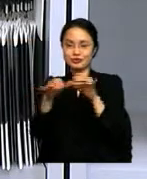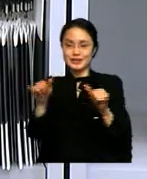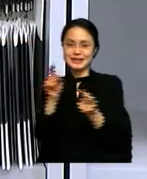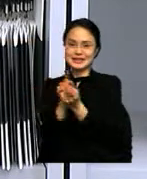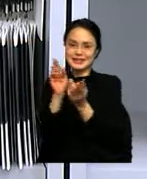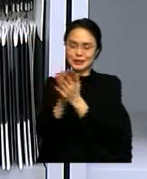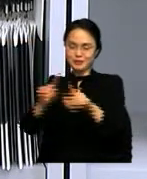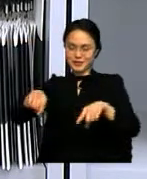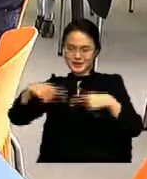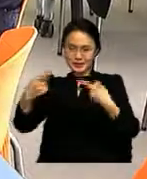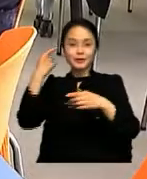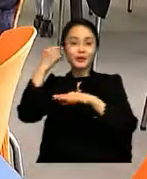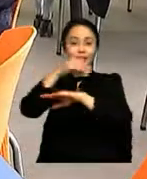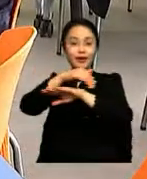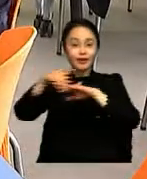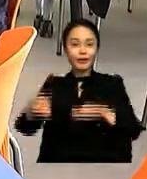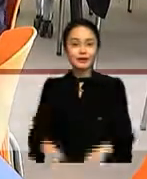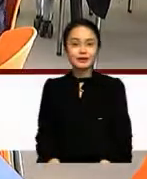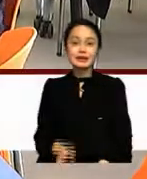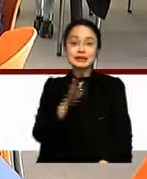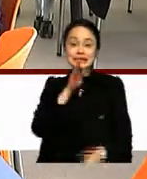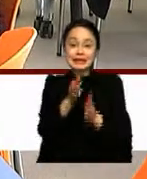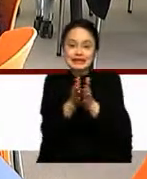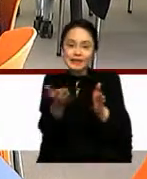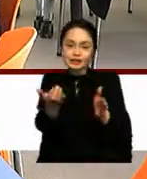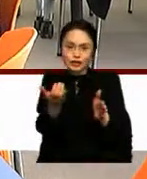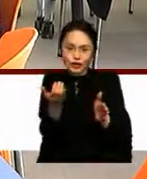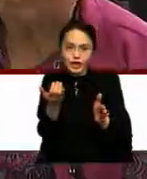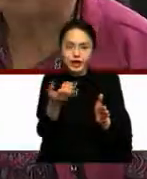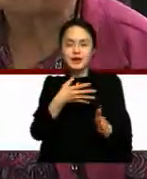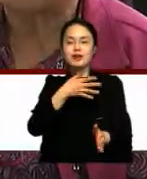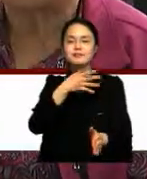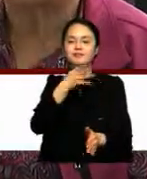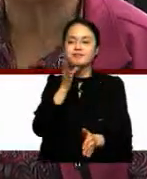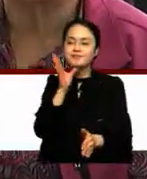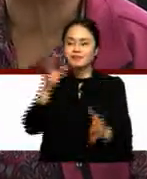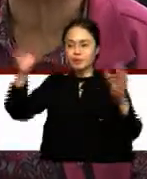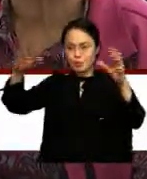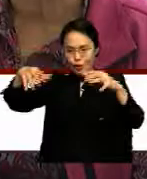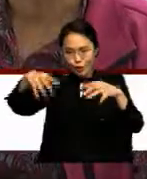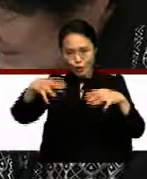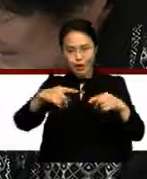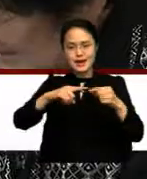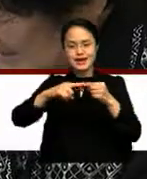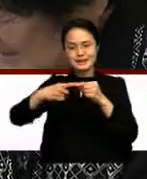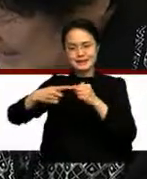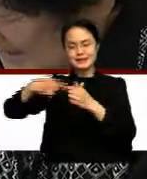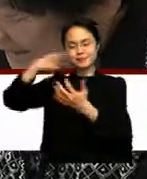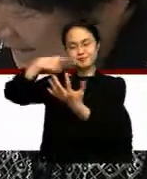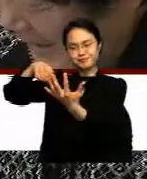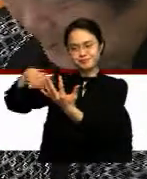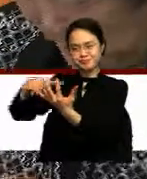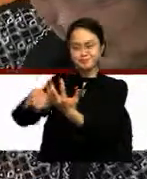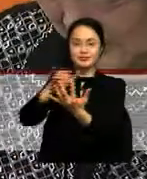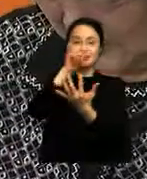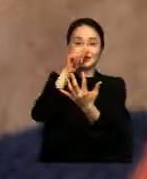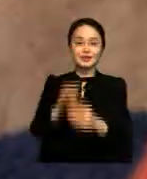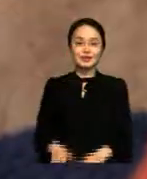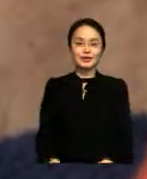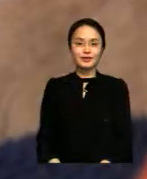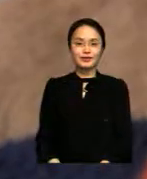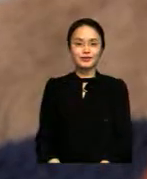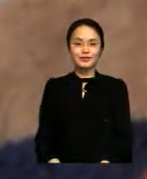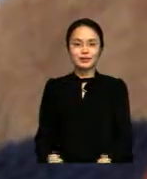예정입니다. 본격적인 가동에 앞서 어르신을 대상으로 한 한글교실도 시작됐습니다. 주민 주도형 수익 사업뿐